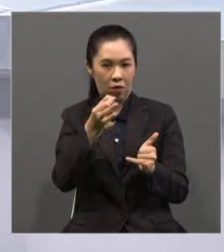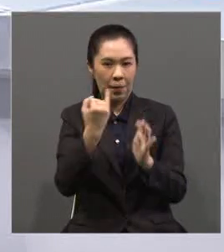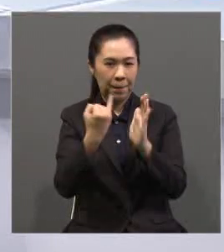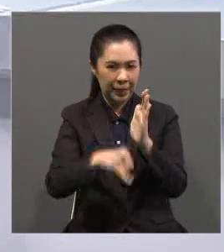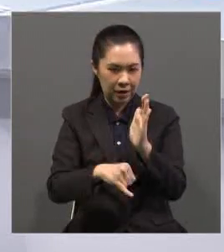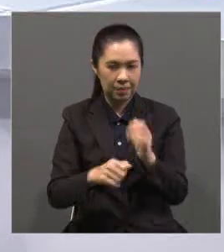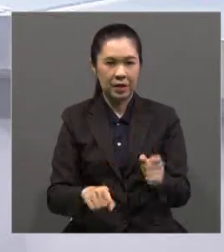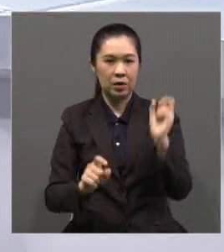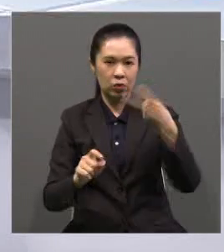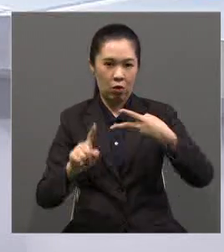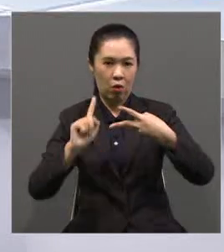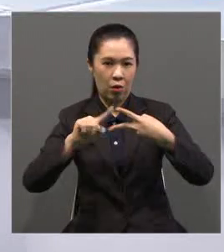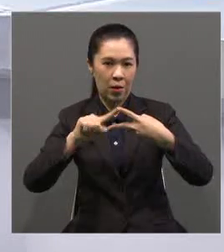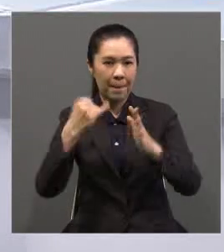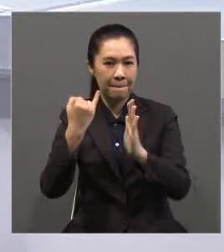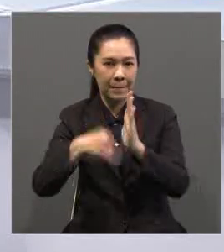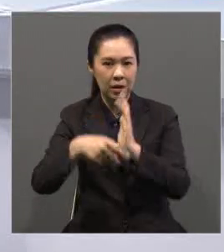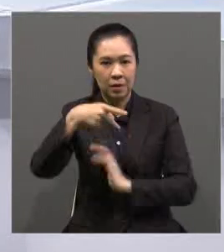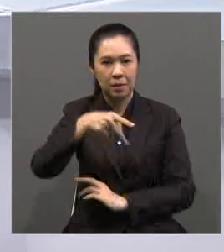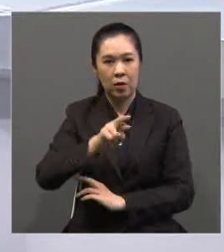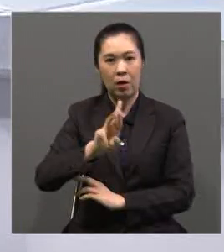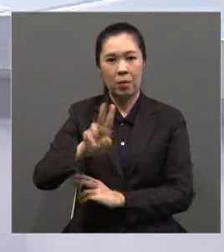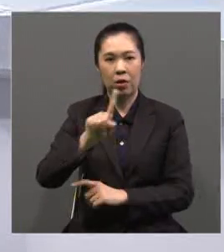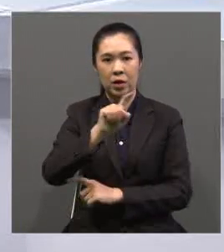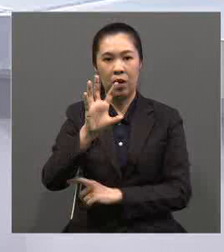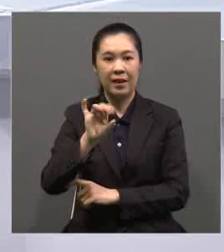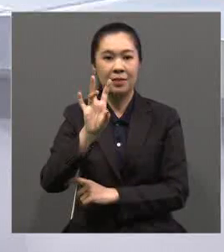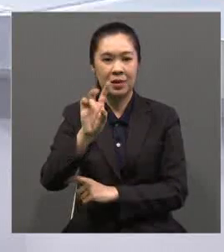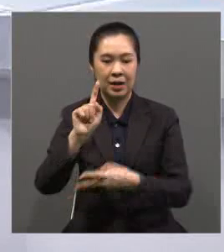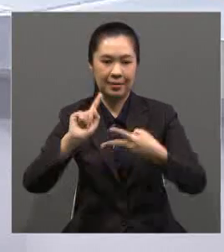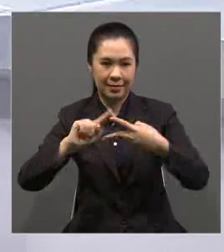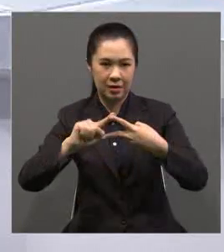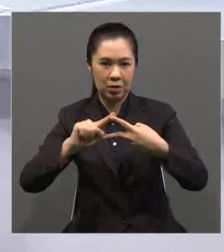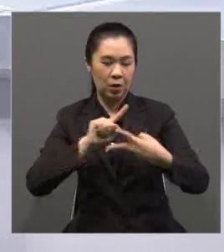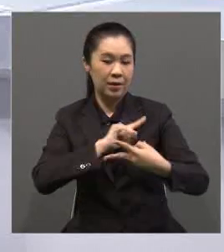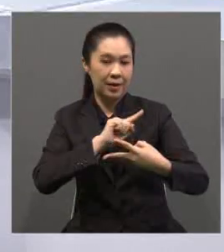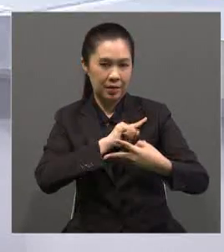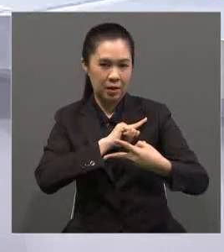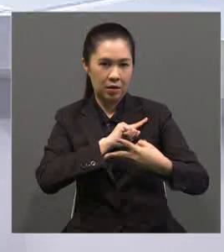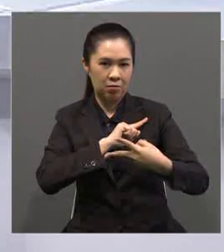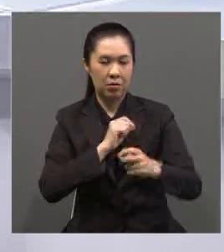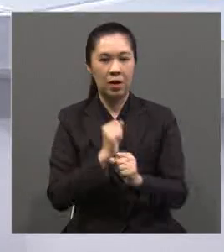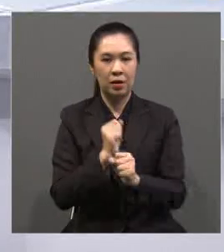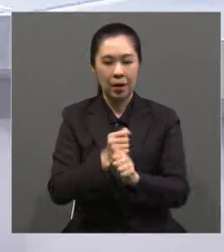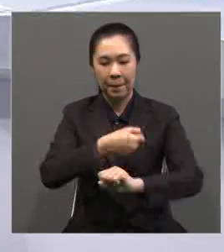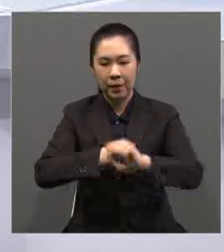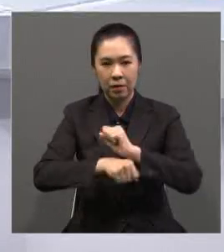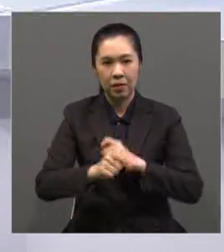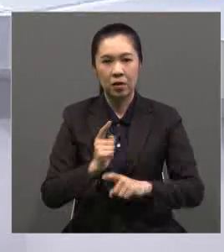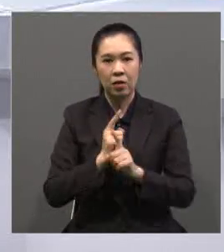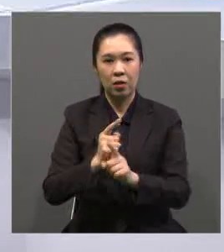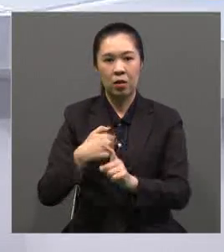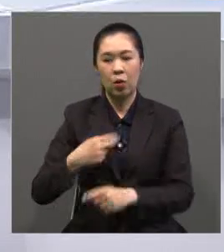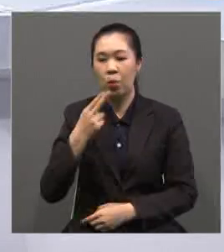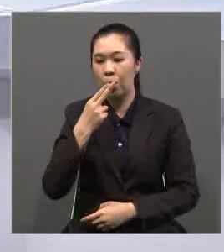ยกันข้อหาแรกก็คือความผิดตามมาตรา157ฐานละเว้นการปฏิบัติหน้าที่นะคะก็คือไม่ดำเนินการกรณีพกบุ